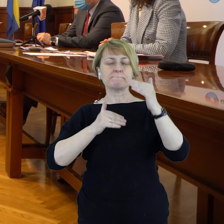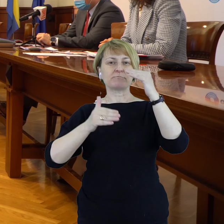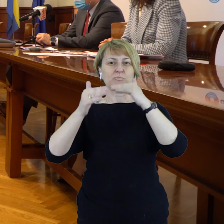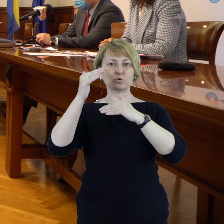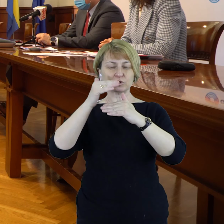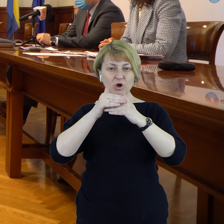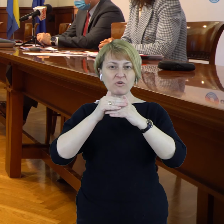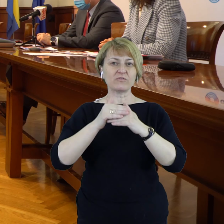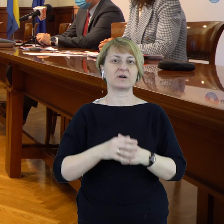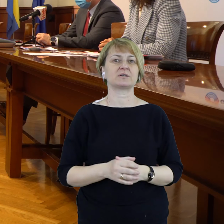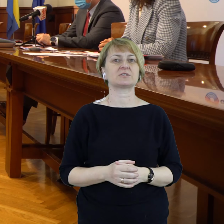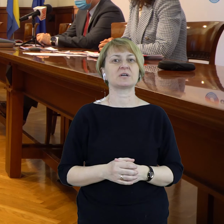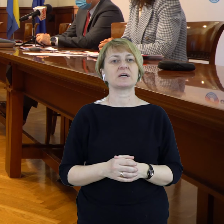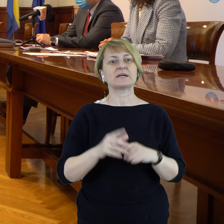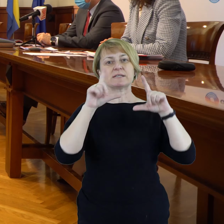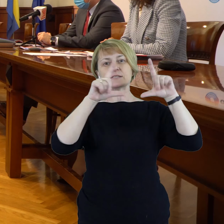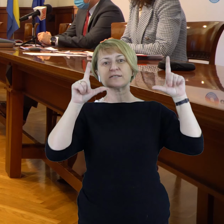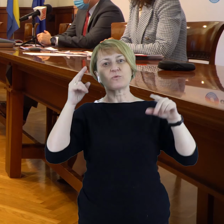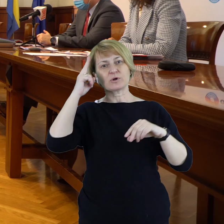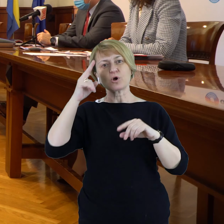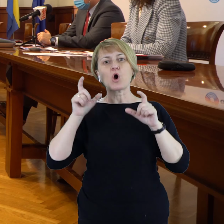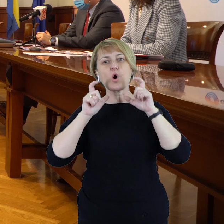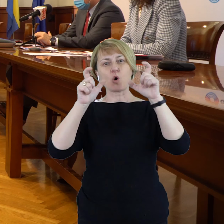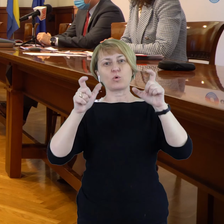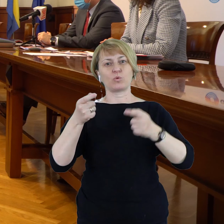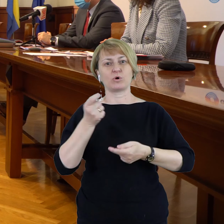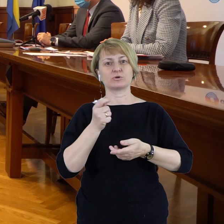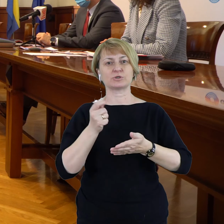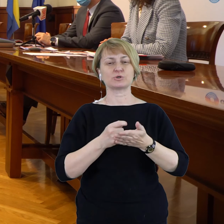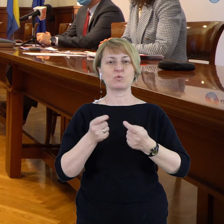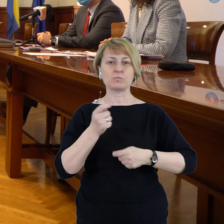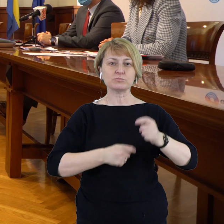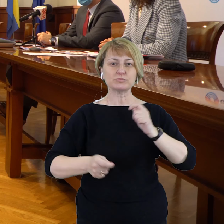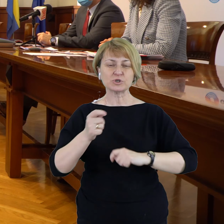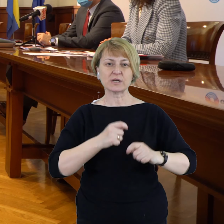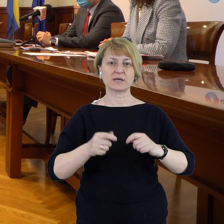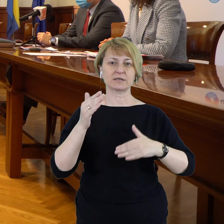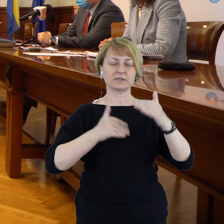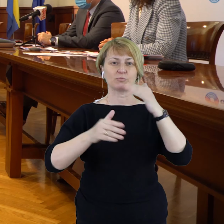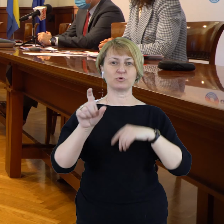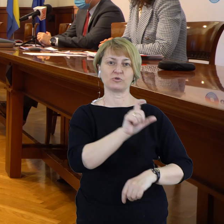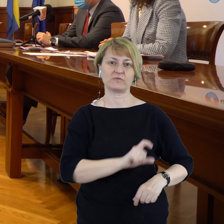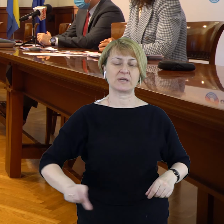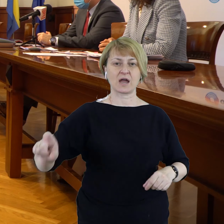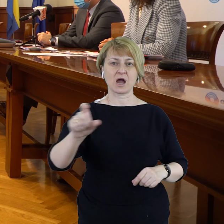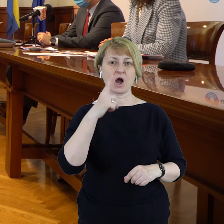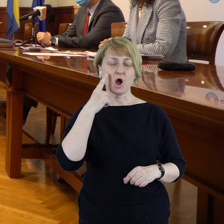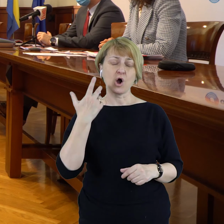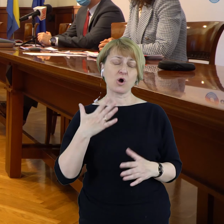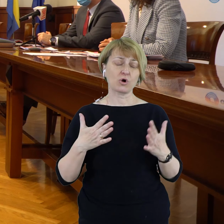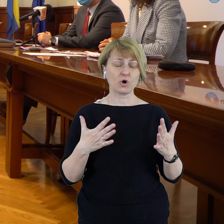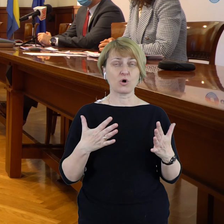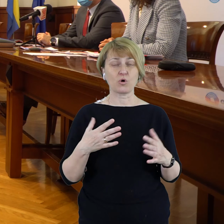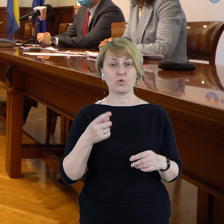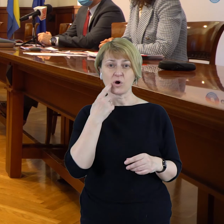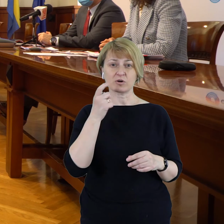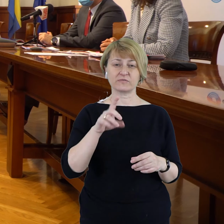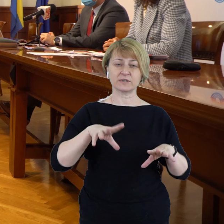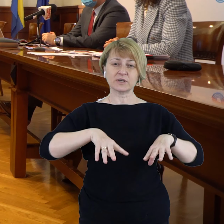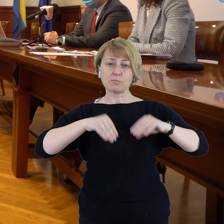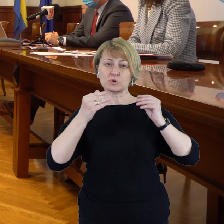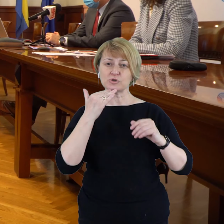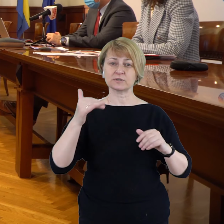koniec roku ogłosiliśmy przetarg, zakład komunalny w zasadzie ogłosił przetarg na budowę tego stadionu i myślę, że w okolicach kwietnia,